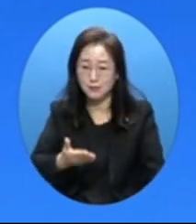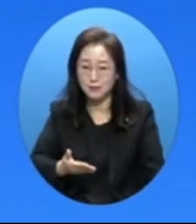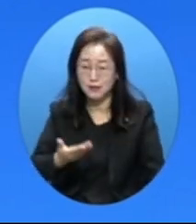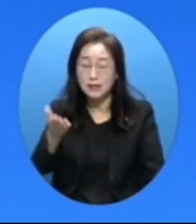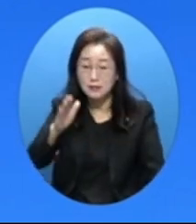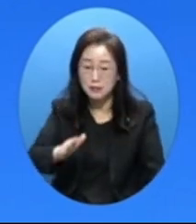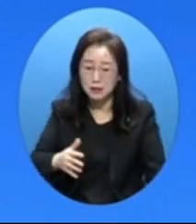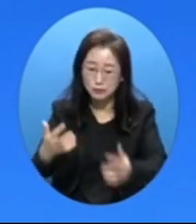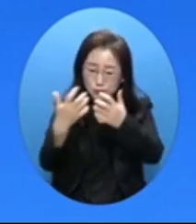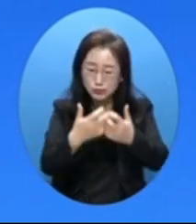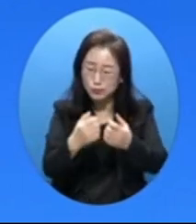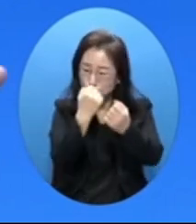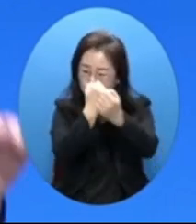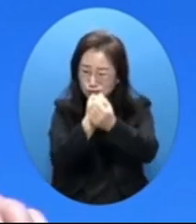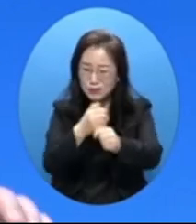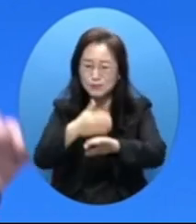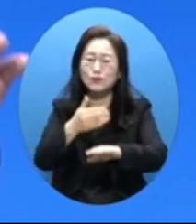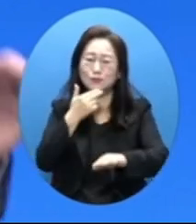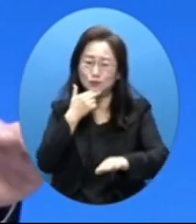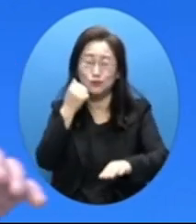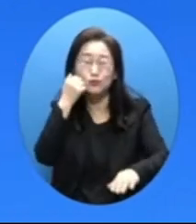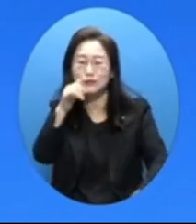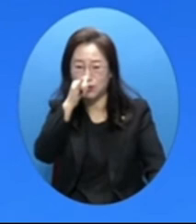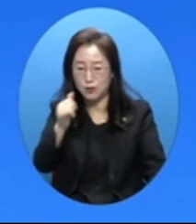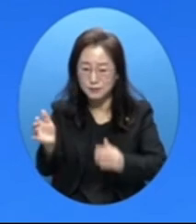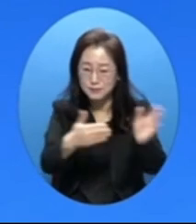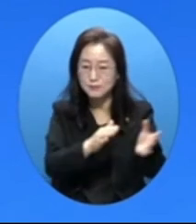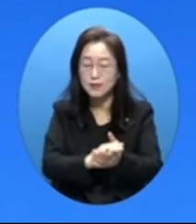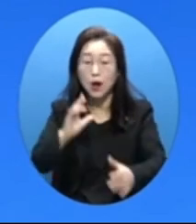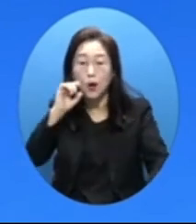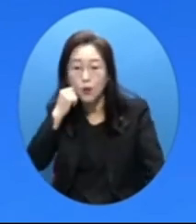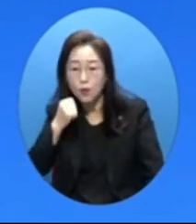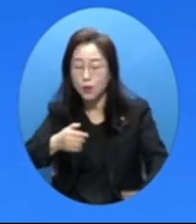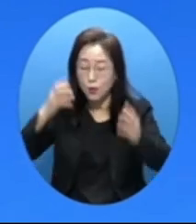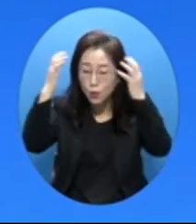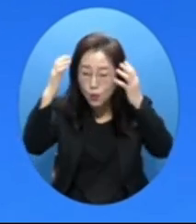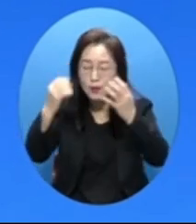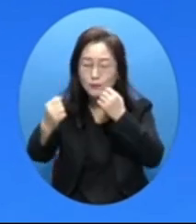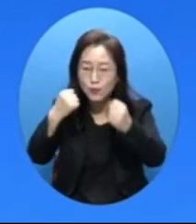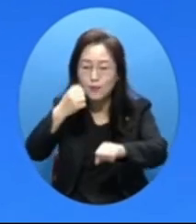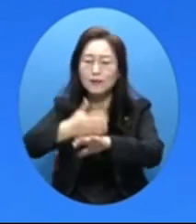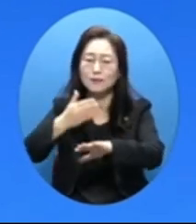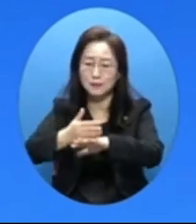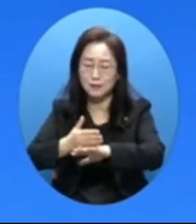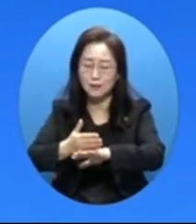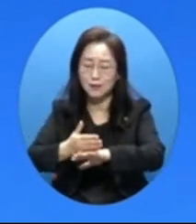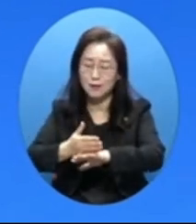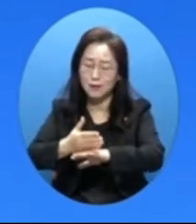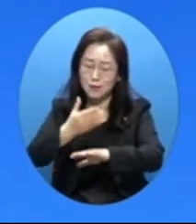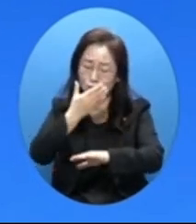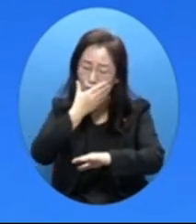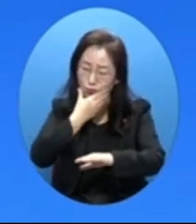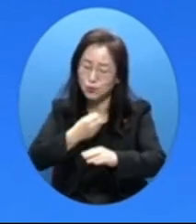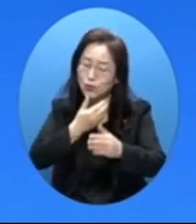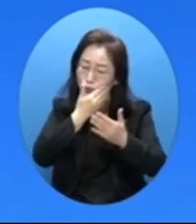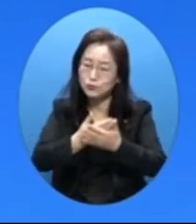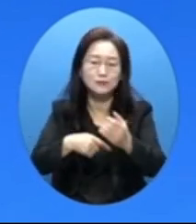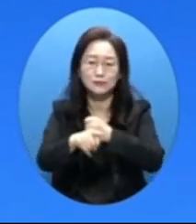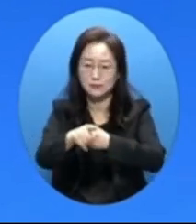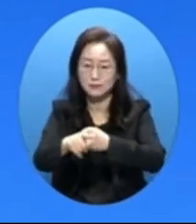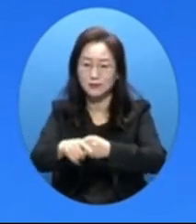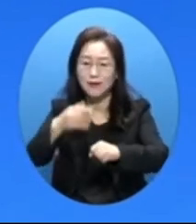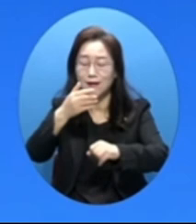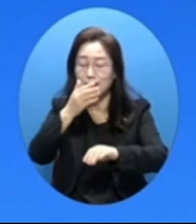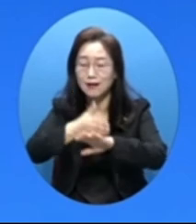감사하지 않는 것이 문제인데 우리는 어려울 때 권한당할 때 감사를 드려야 그 감사가 또 귀하고 복된다는 것을 알아야 됩니다